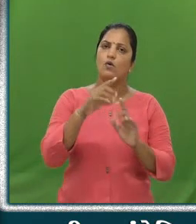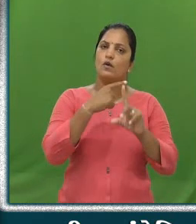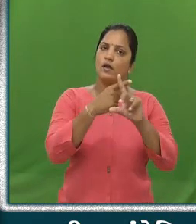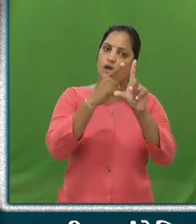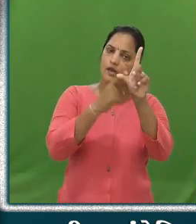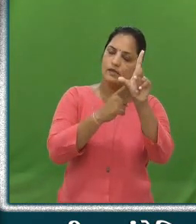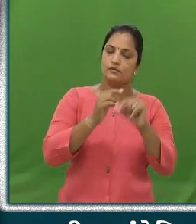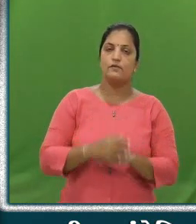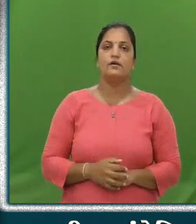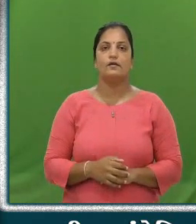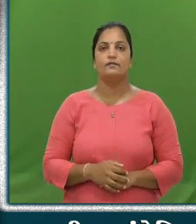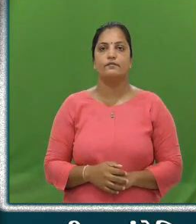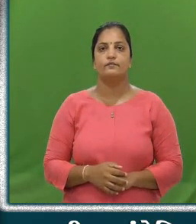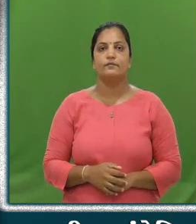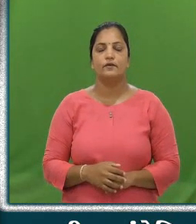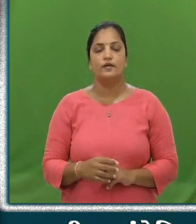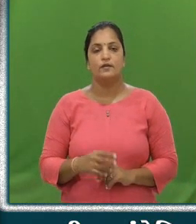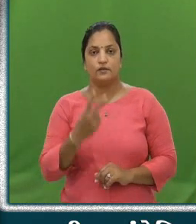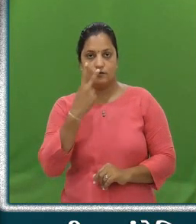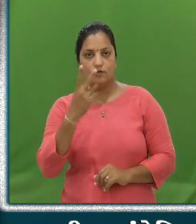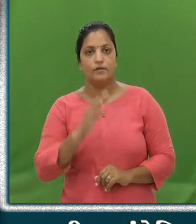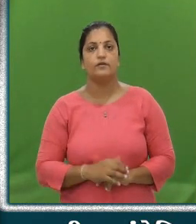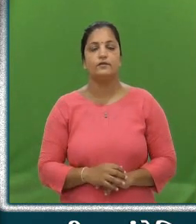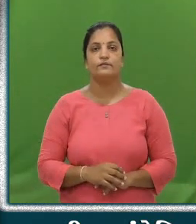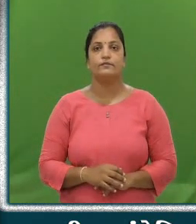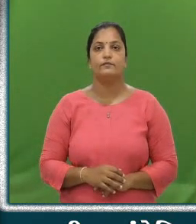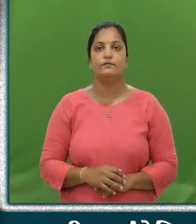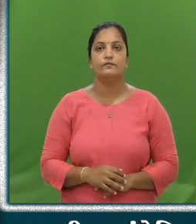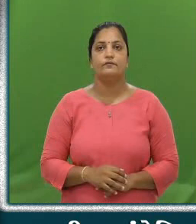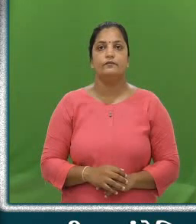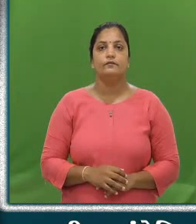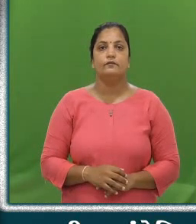કહેવામાં આવે છે આ રીતે જોડમાં જોવા મળતા હોય છે